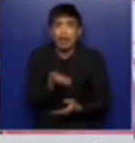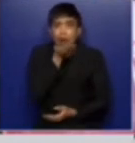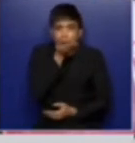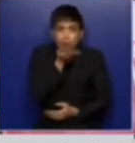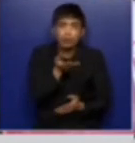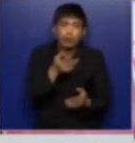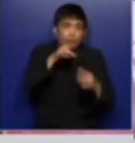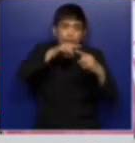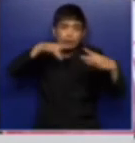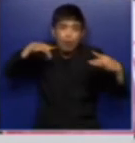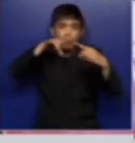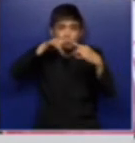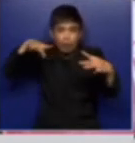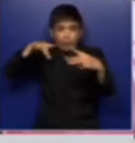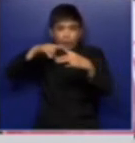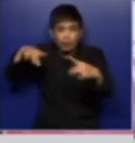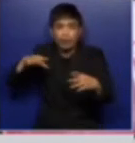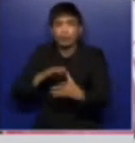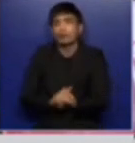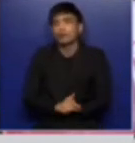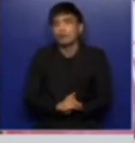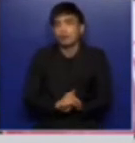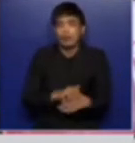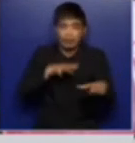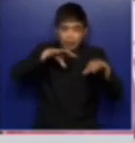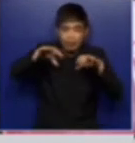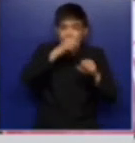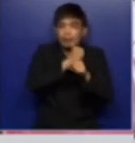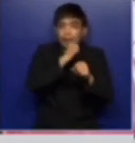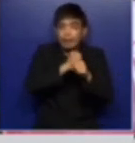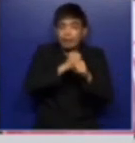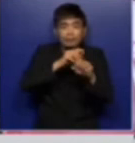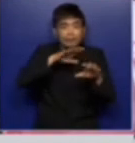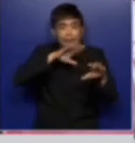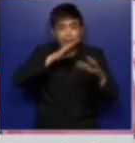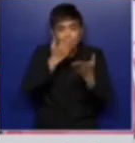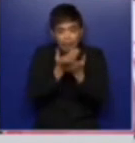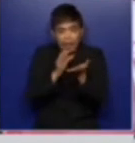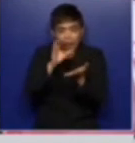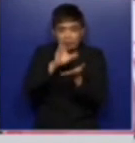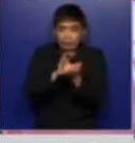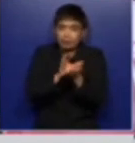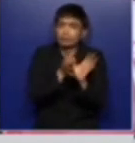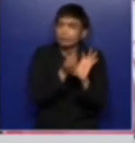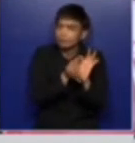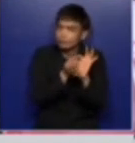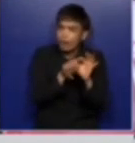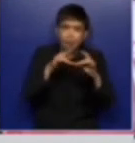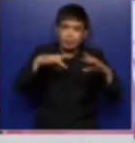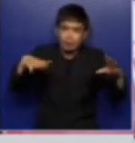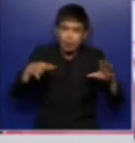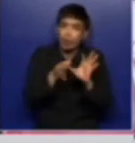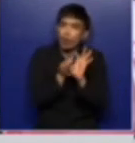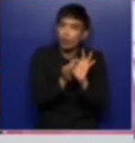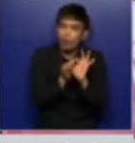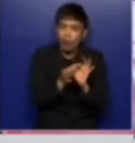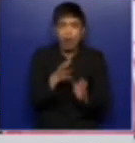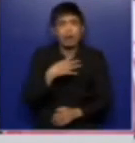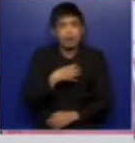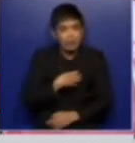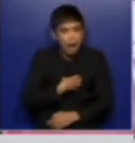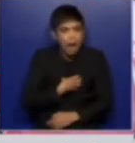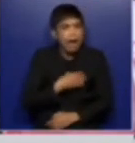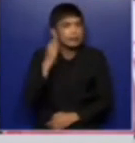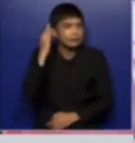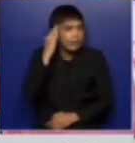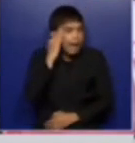ที่ผิดหลักการการจัดทำงบประมาณซึ่งน่าเป็นห่วงอยากฟังเหตุผลนี้